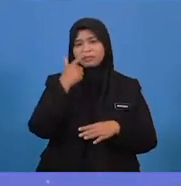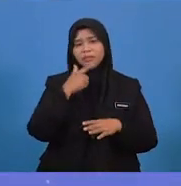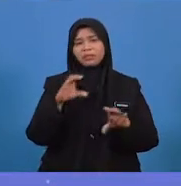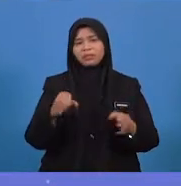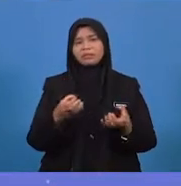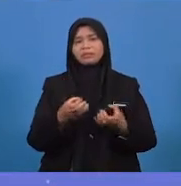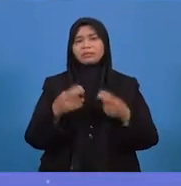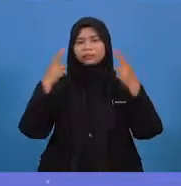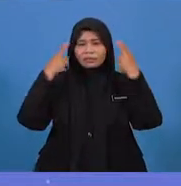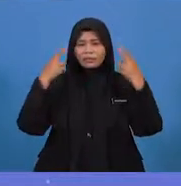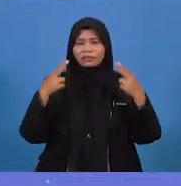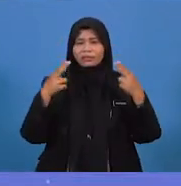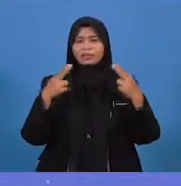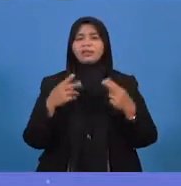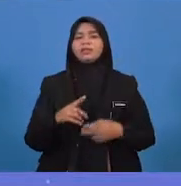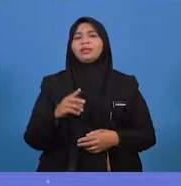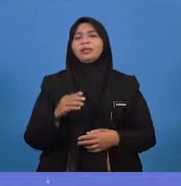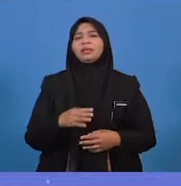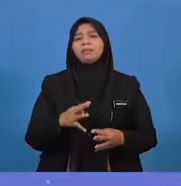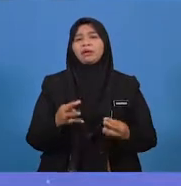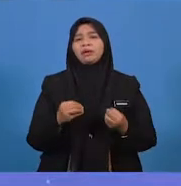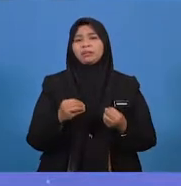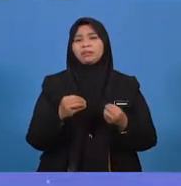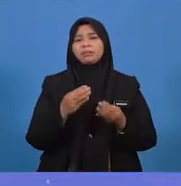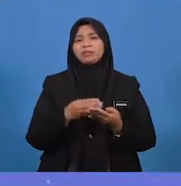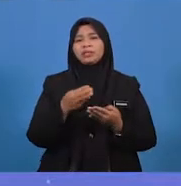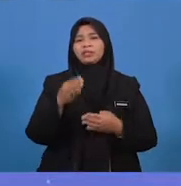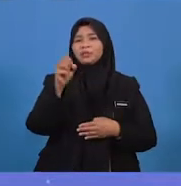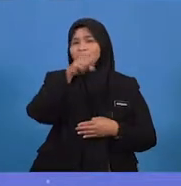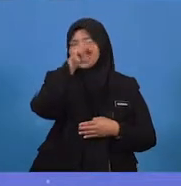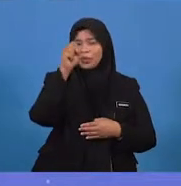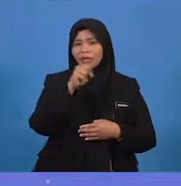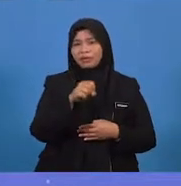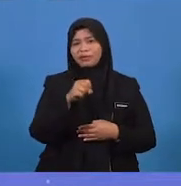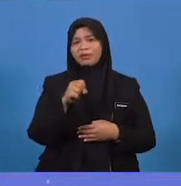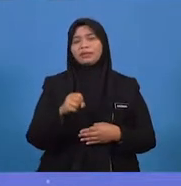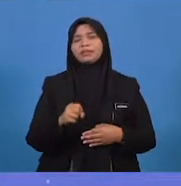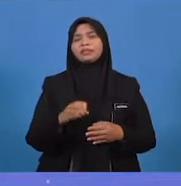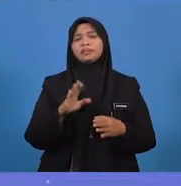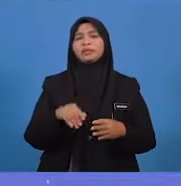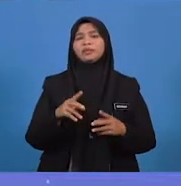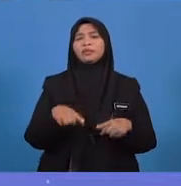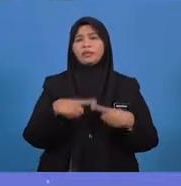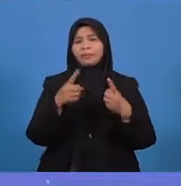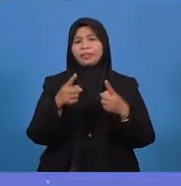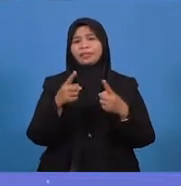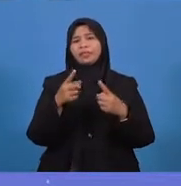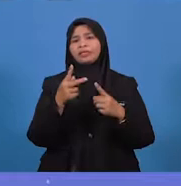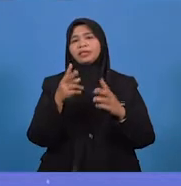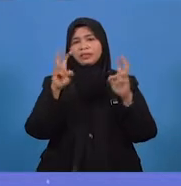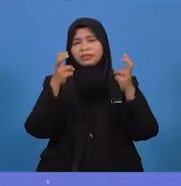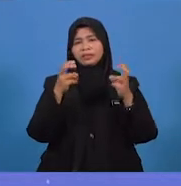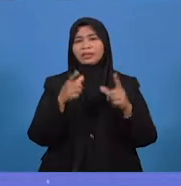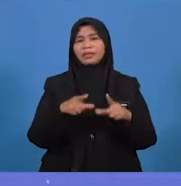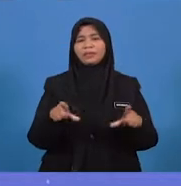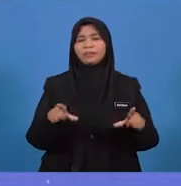Ustazah rasa tidak sah jika ustazah tidak beri soalan kuis sebelum kita pergi kepada subtopik